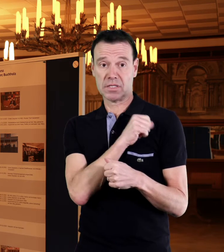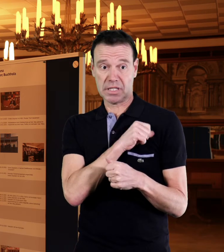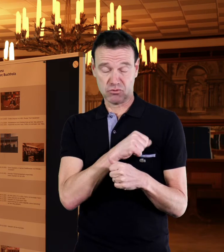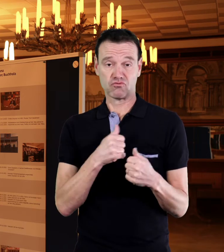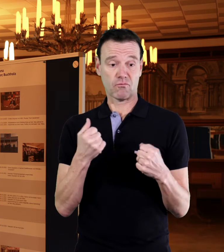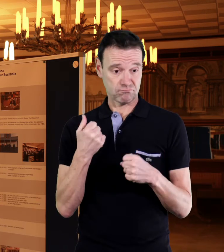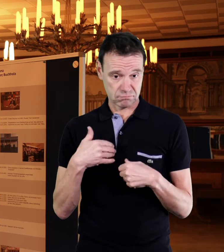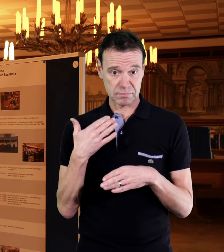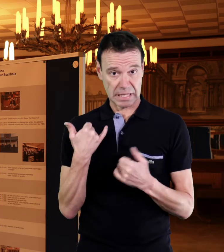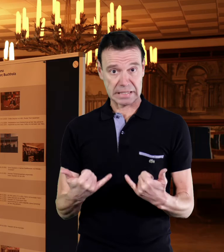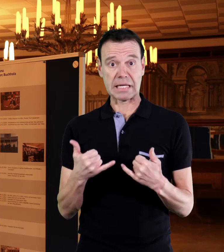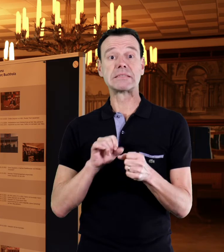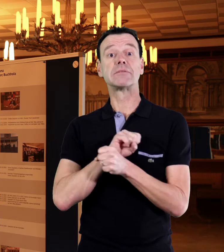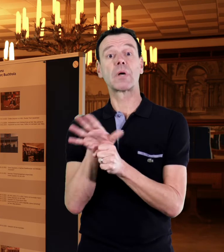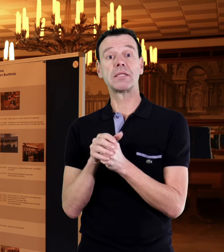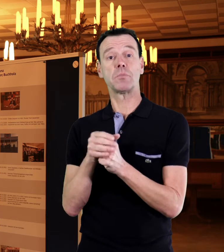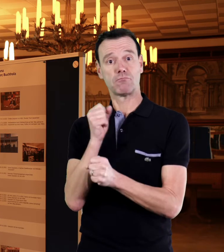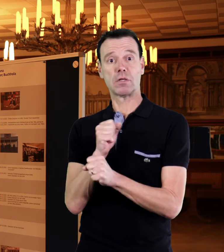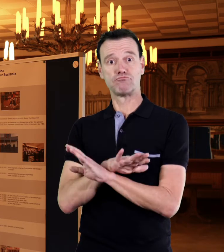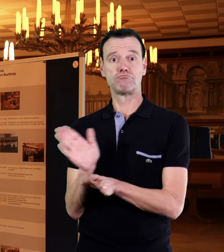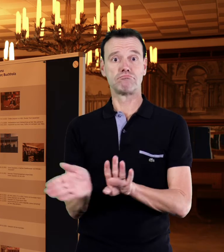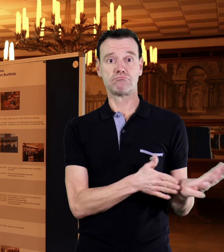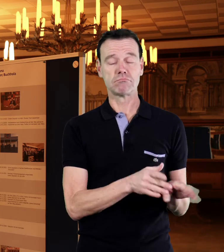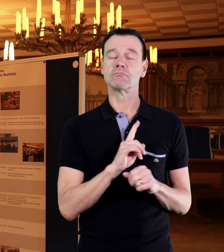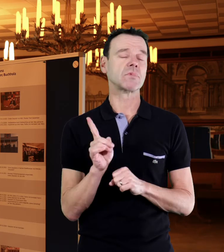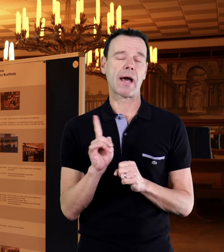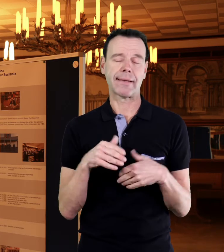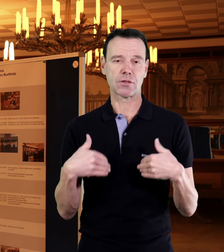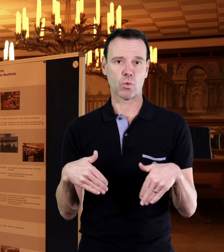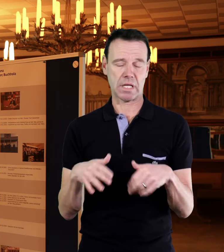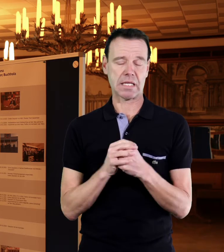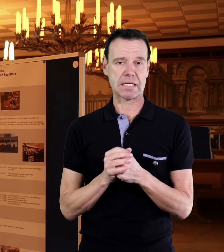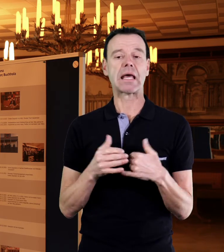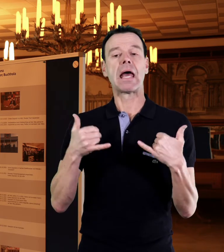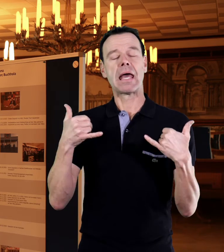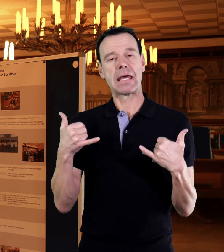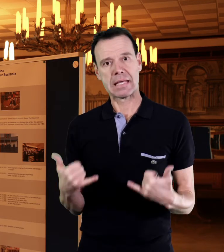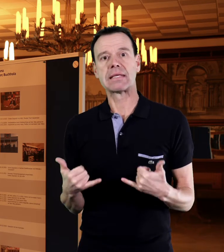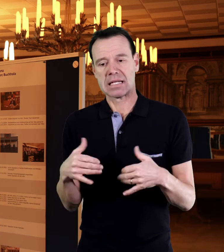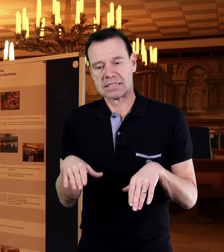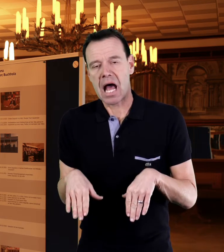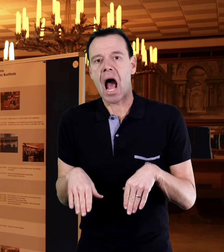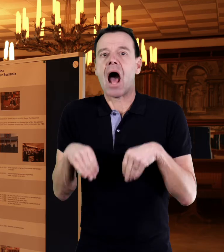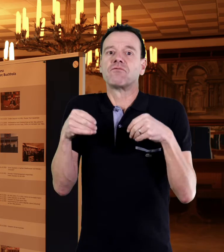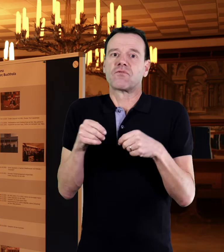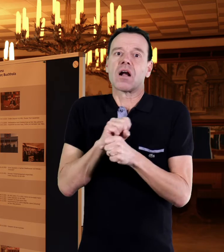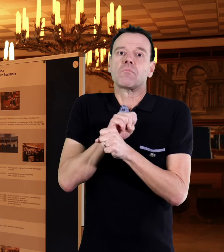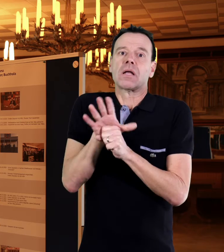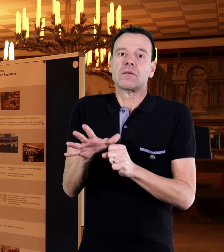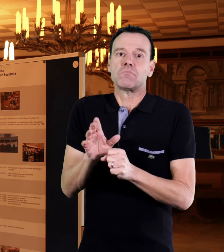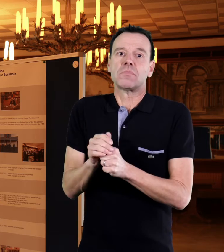bereits jetzt die Pandemie überstanden hätten. Wir stehen erst am Anfang unserer